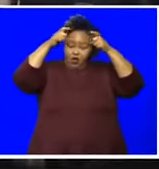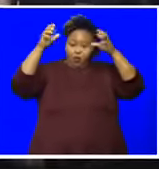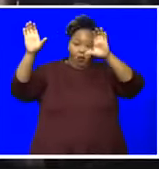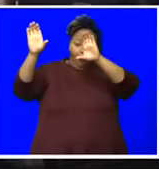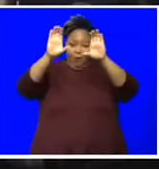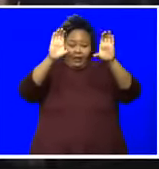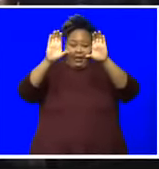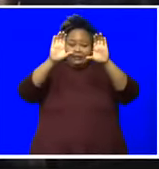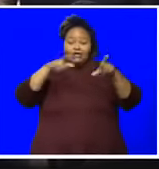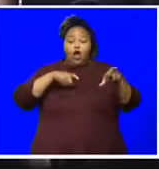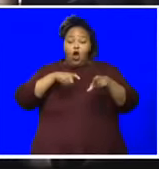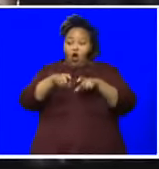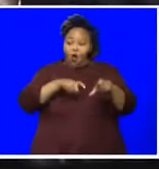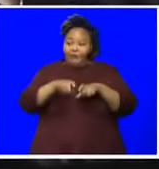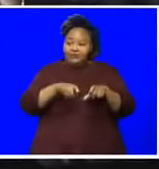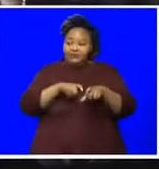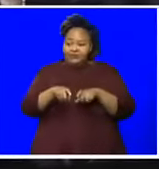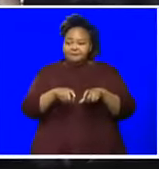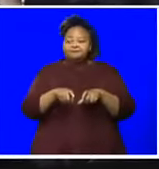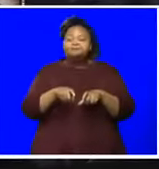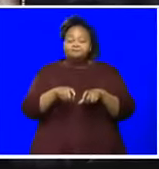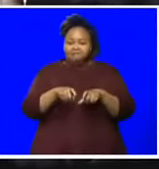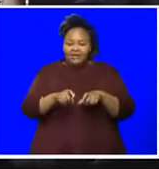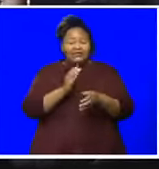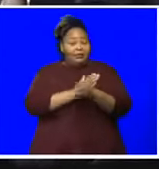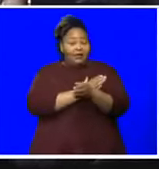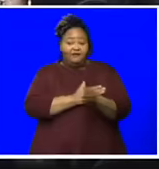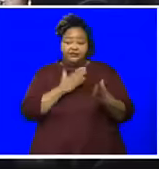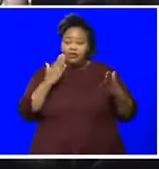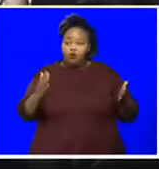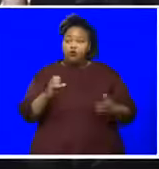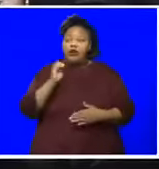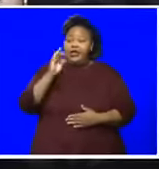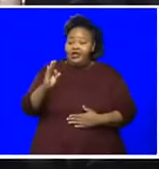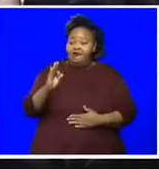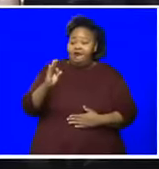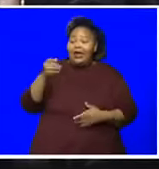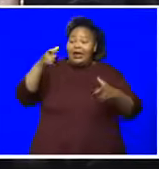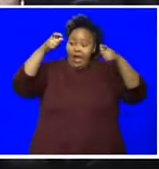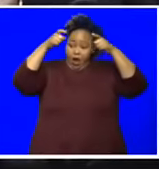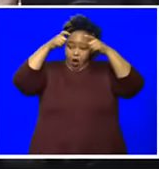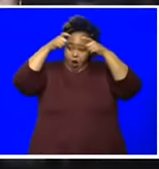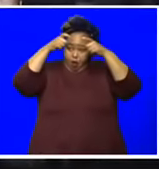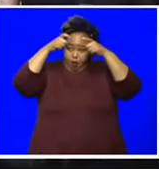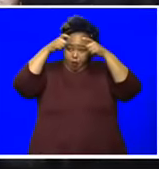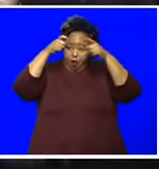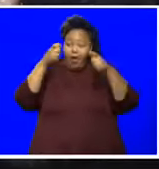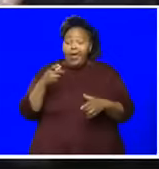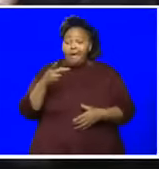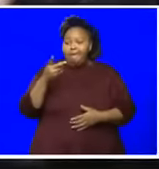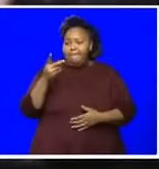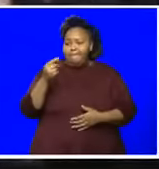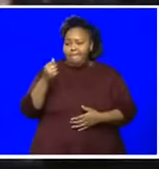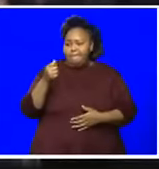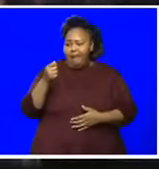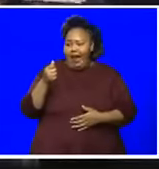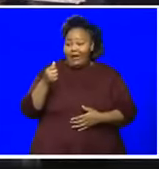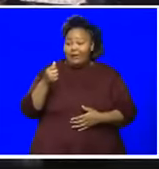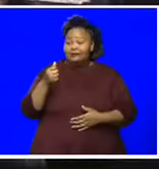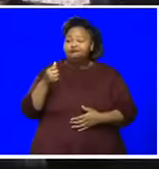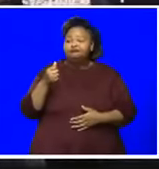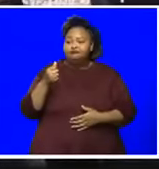letinkomo mhlawumbe beyibitenge imali lencane nawufika lapha wena loyithengisako ifike